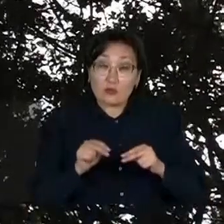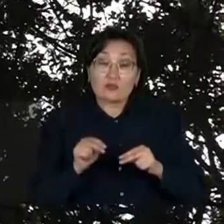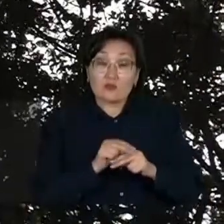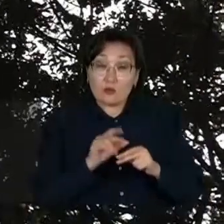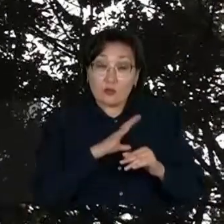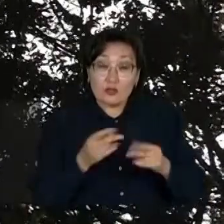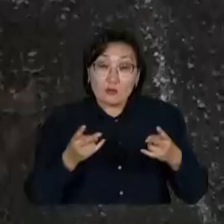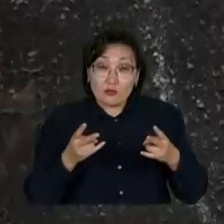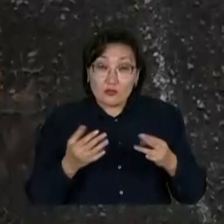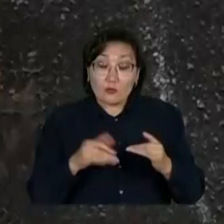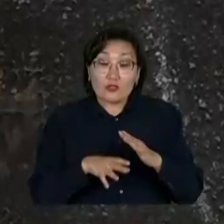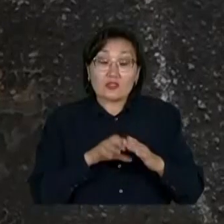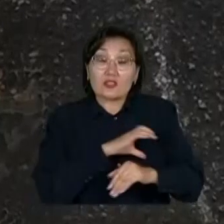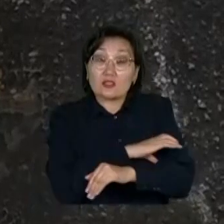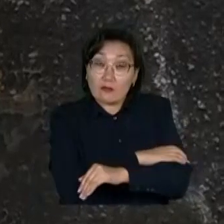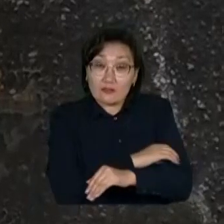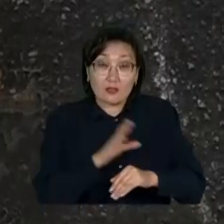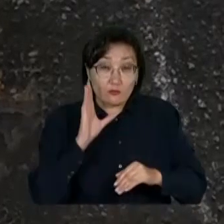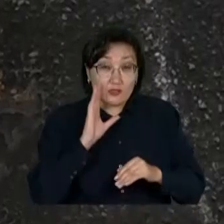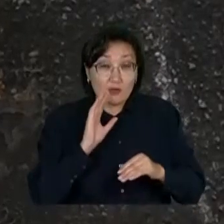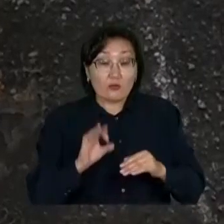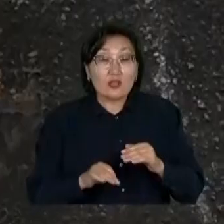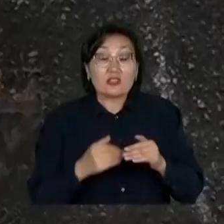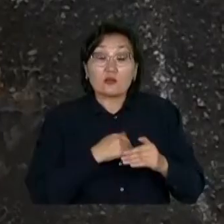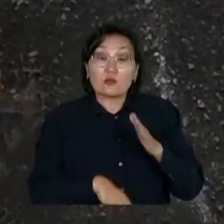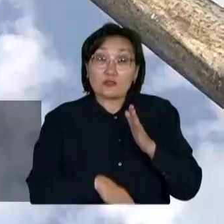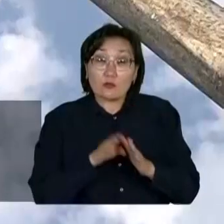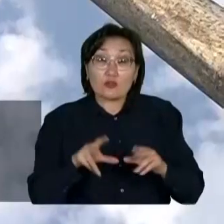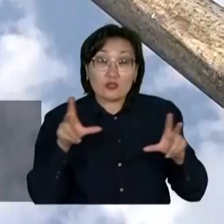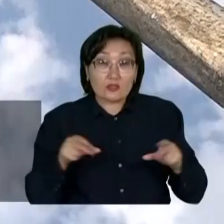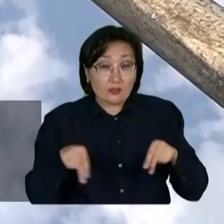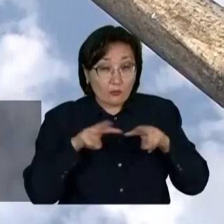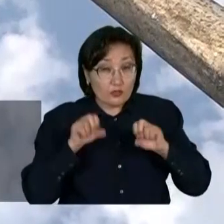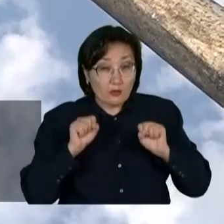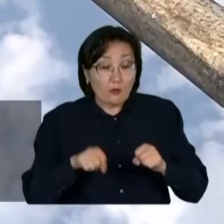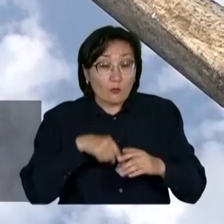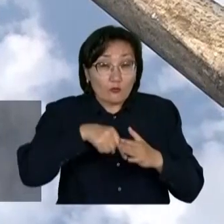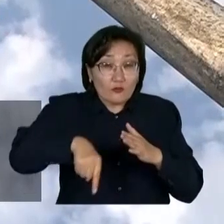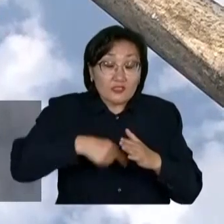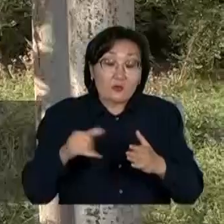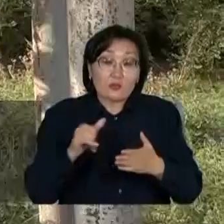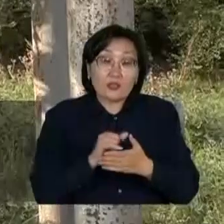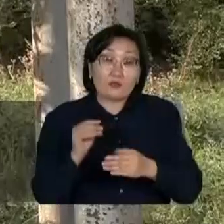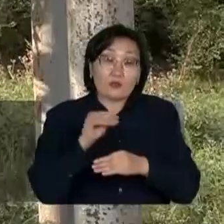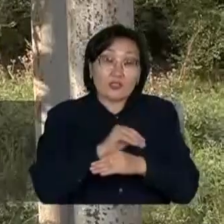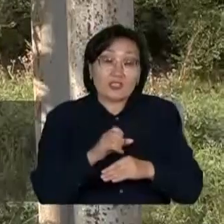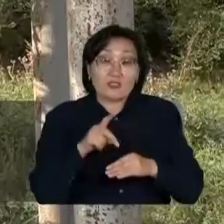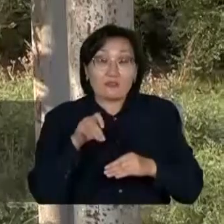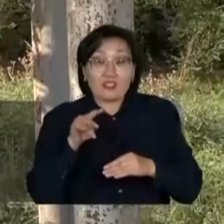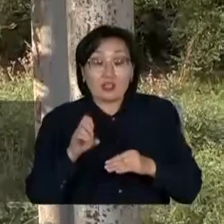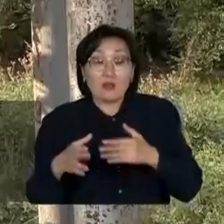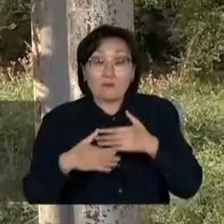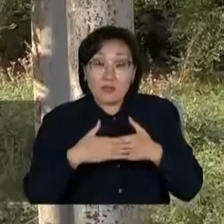желает оставлять лучшего. Но руководство подрядной организации обещало рассмотреть возможность бурения и установки дополнительной скважины